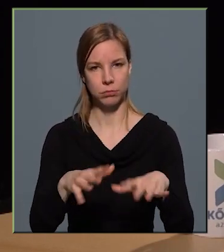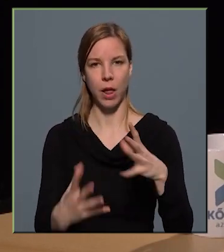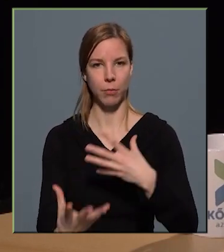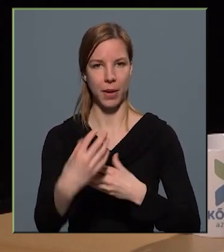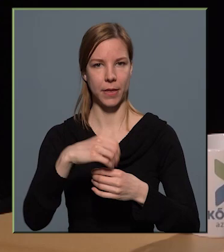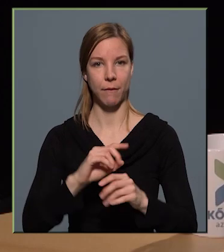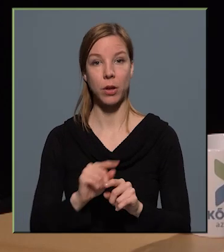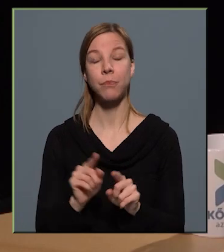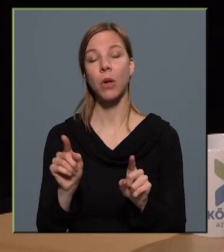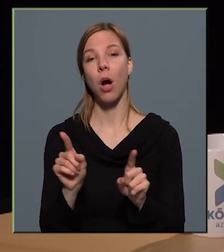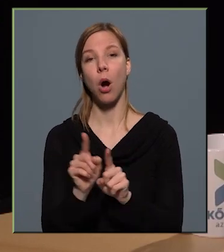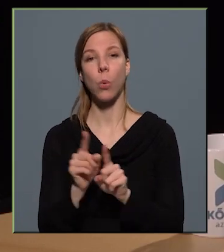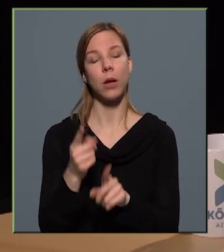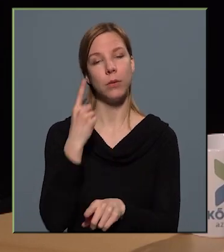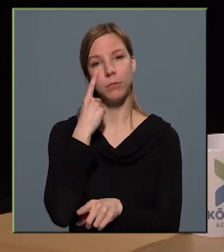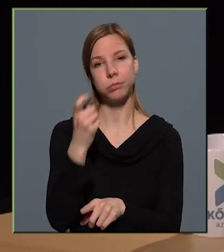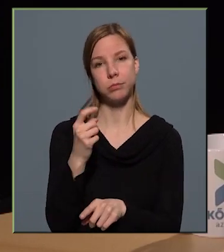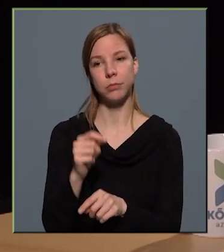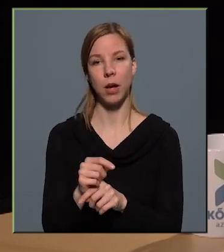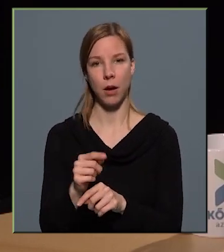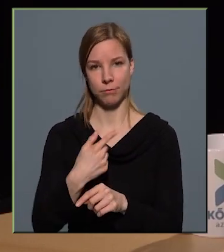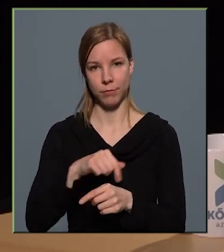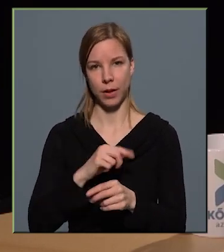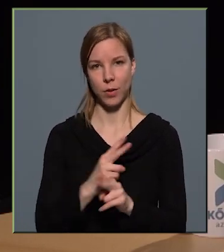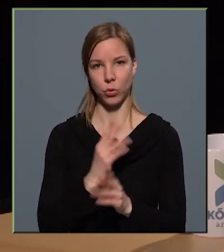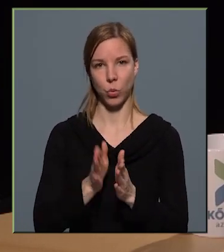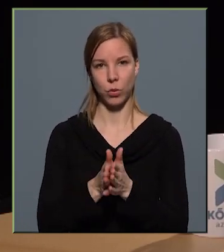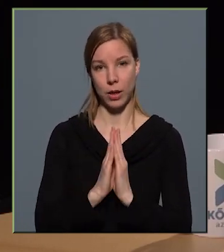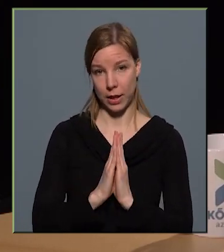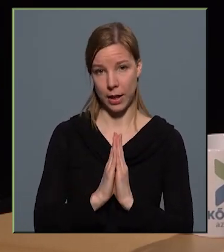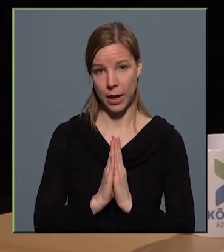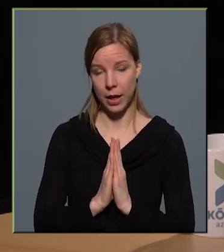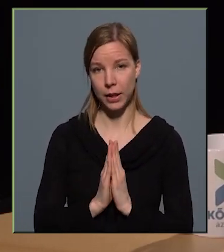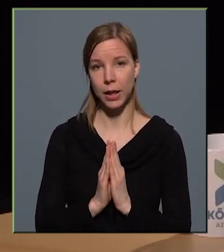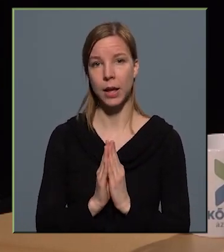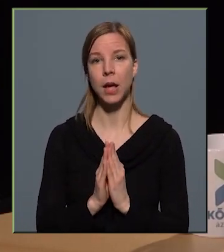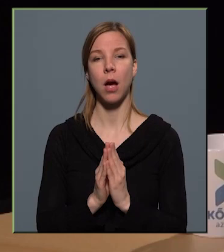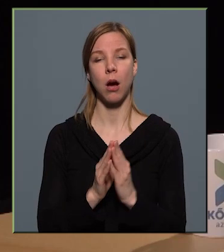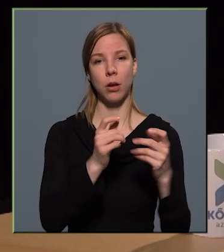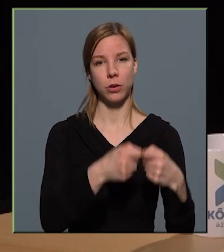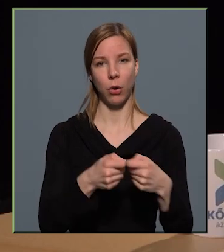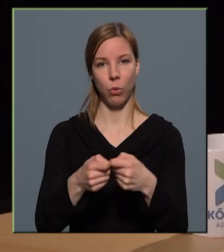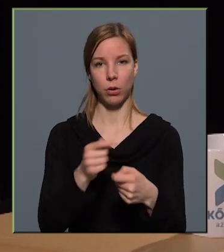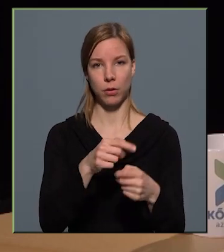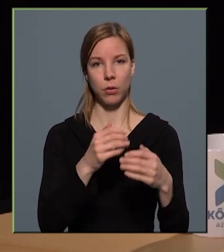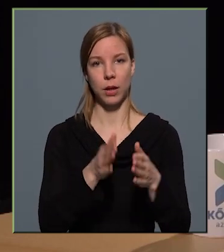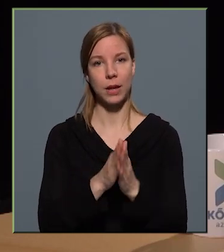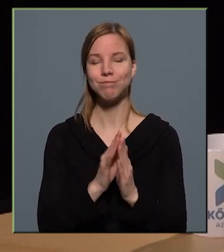olyat észlelnek, ez kifejezett kérésünk is szokott lenni az ellátórendszer, illetve a jelzőrendszer tagjai felé, nincs